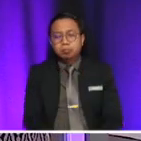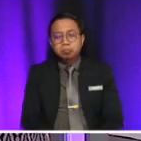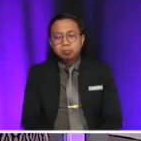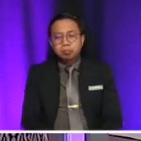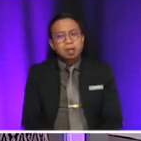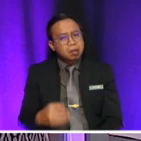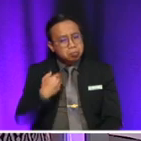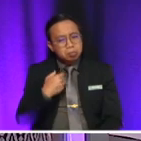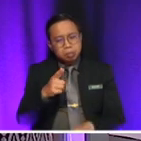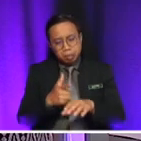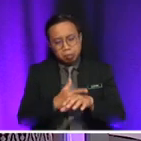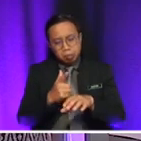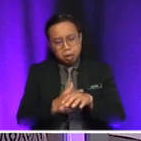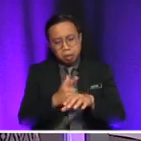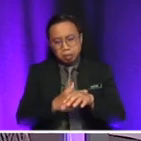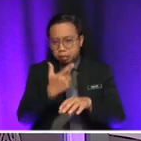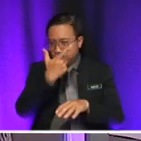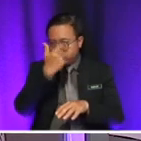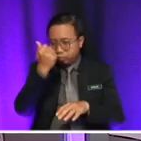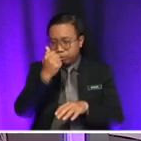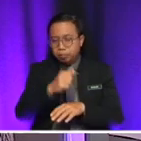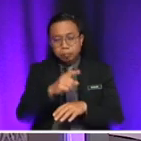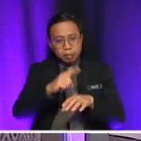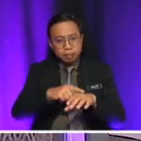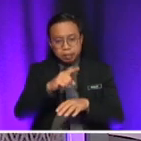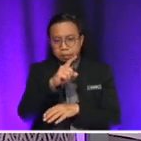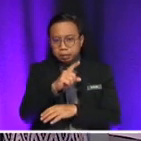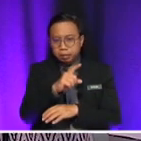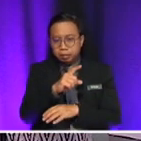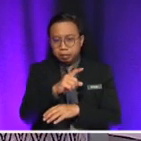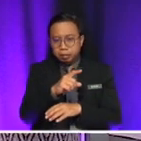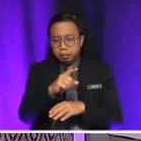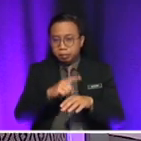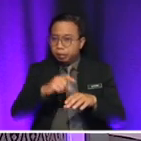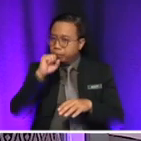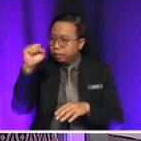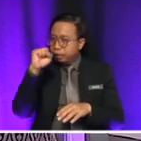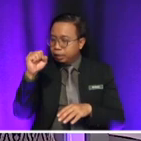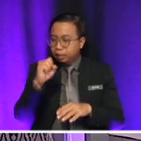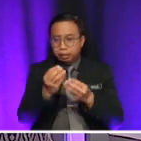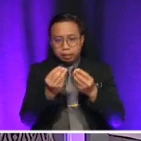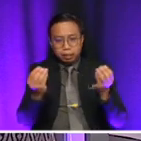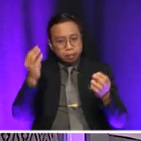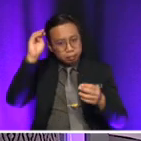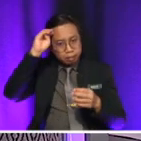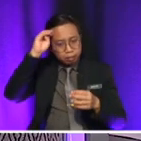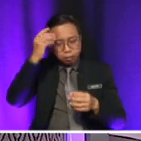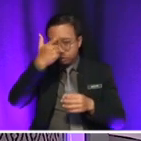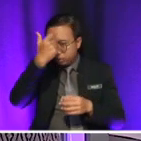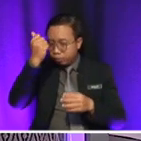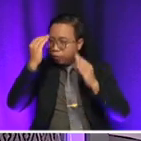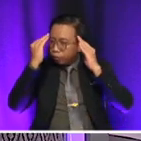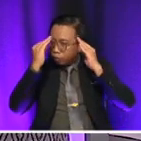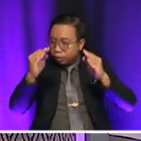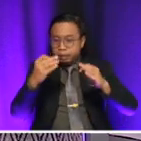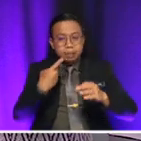pelihara yg dia pada tahun menuju kepada kemerdekaan Tanah Melayu Kirana fokus kita sekarang